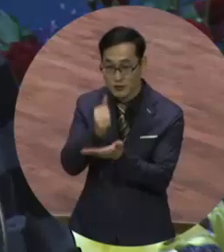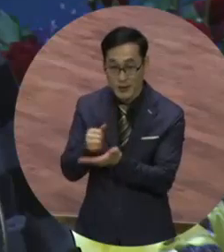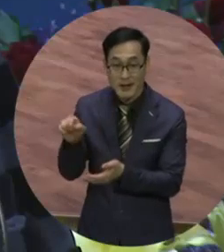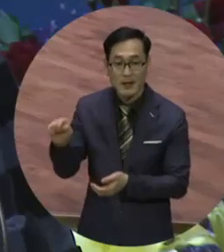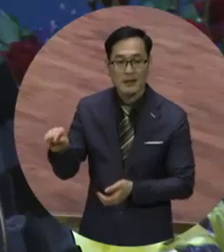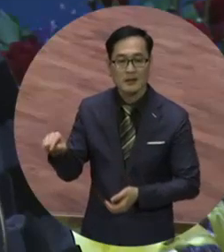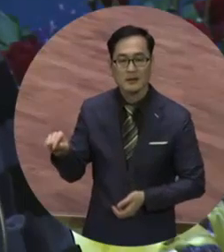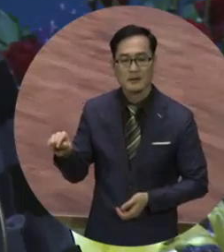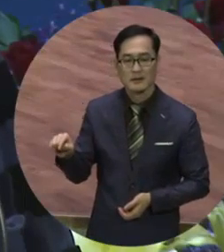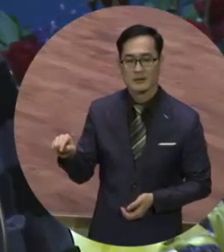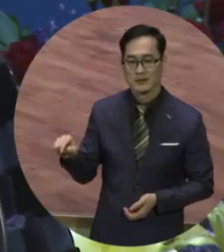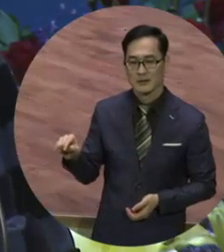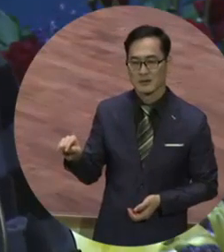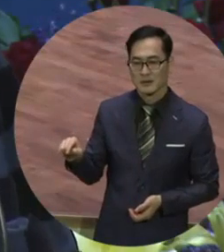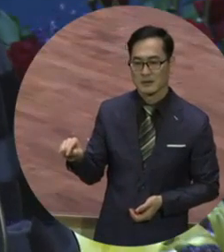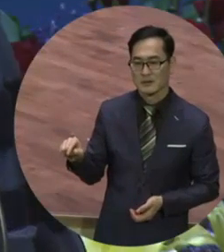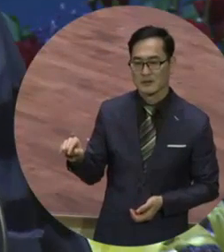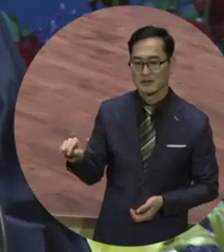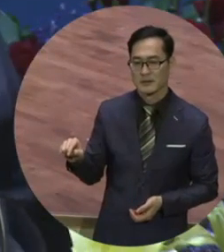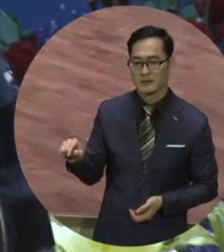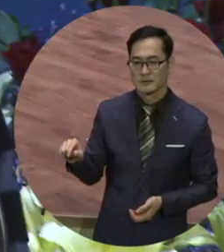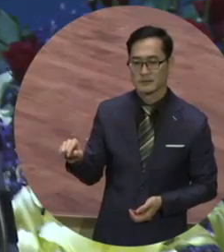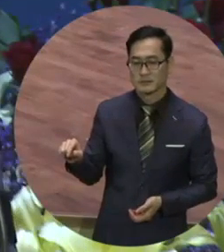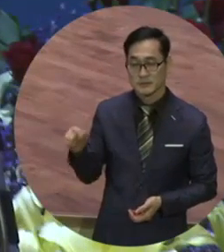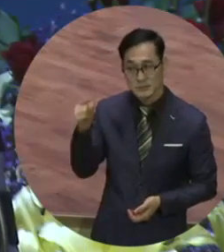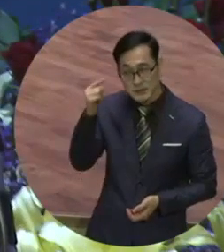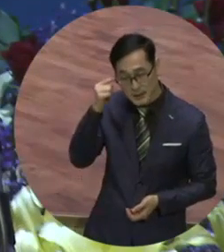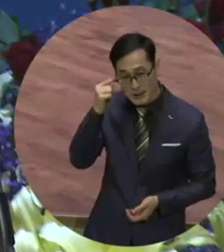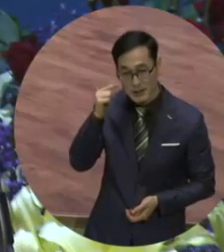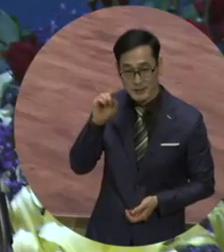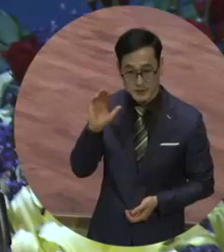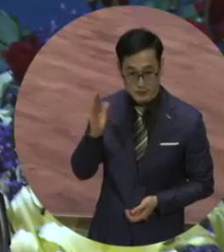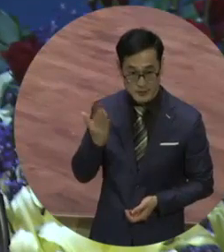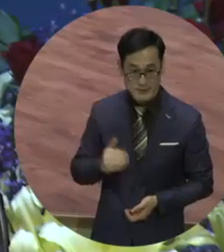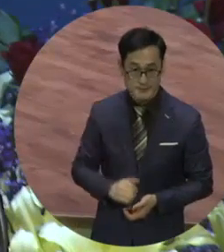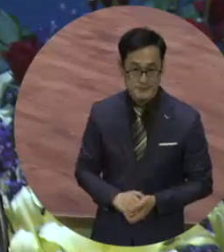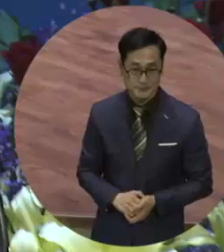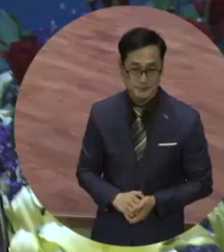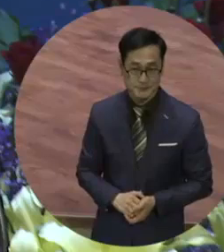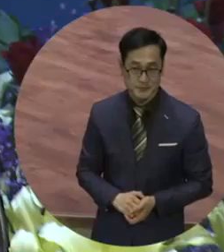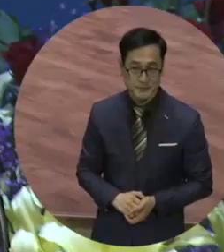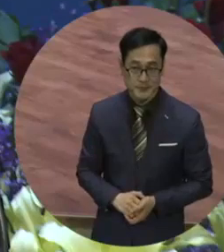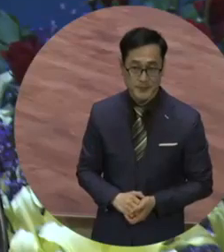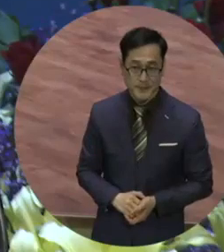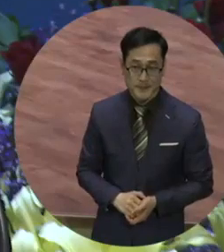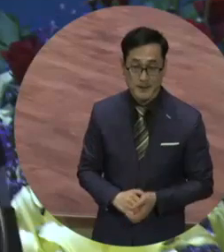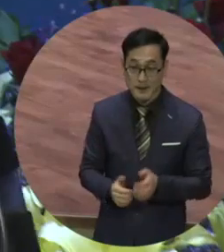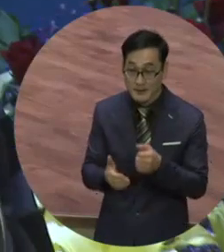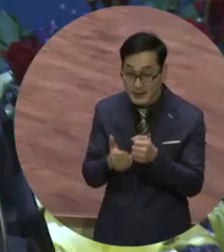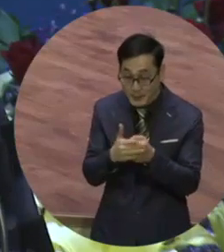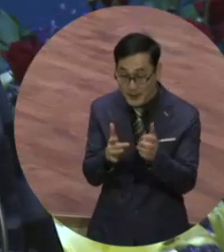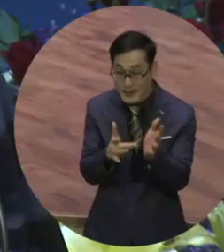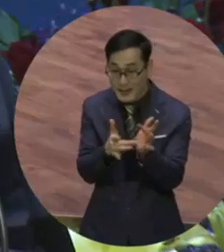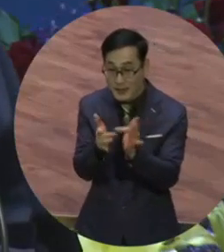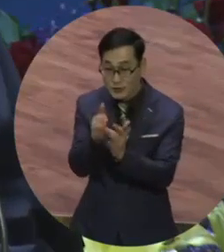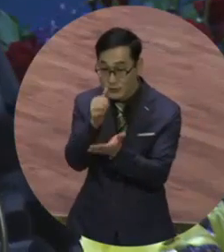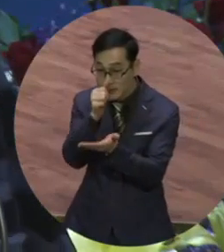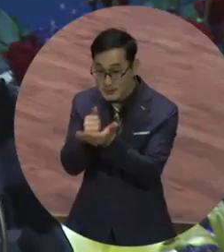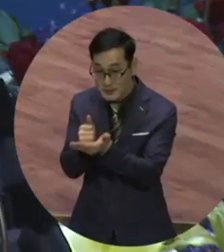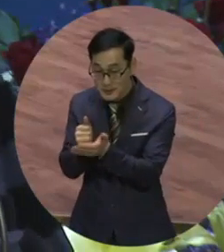저와 여러분은 이런 하나님의 복음, 곧 예수 그리스도를 통해서